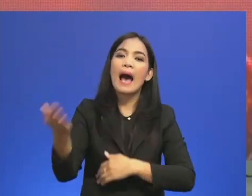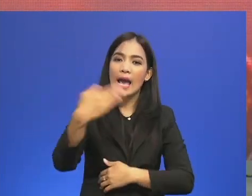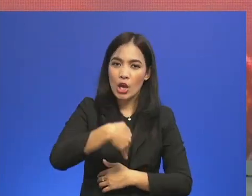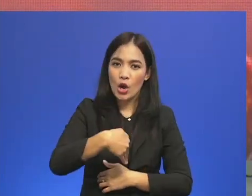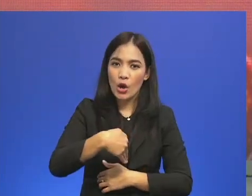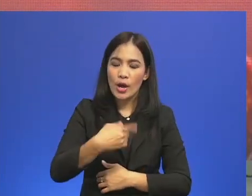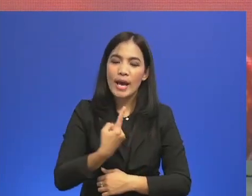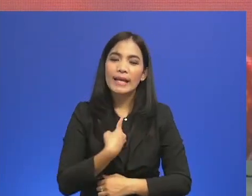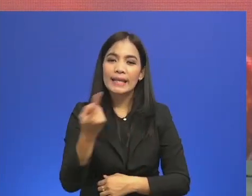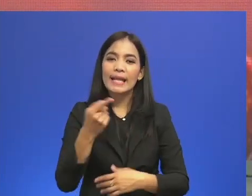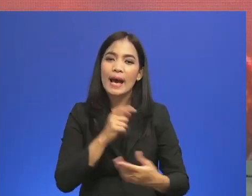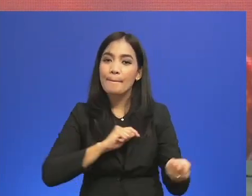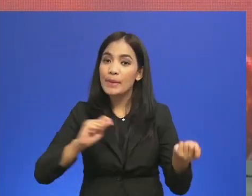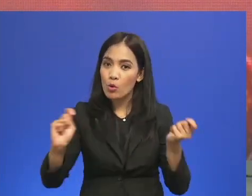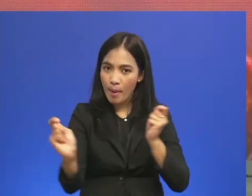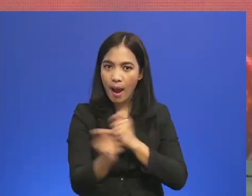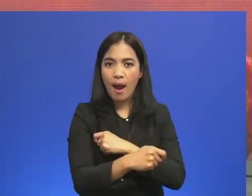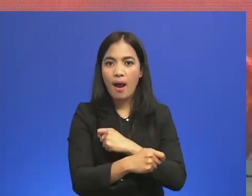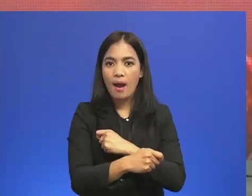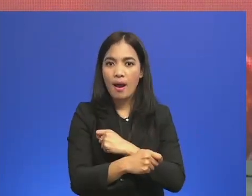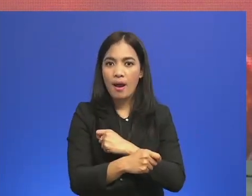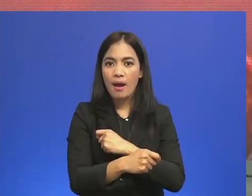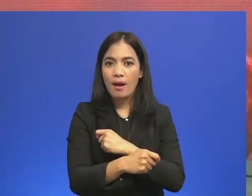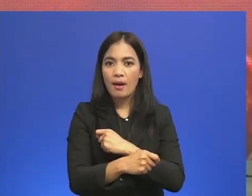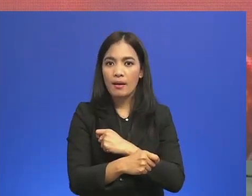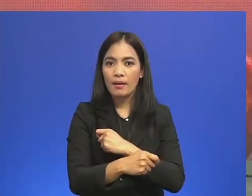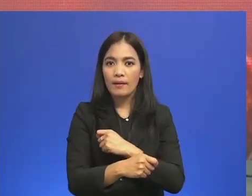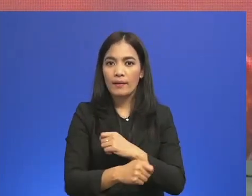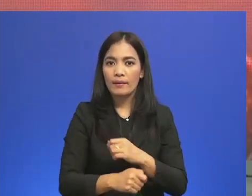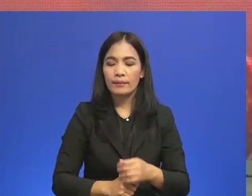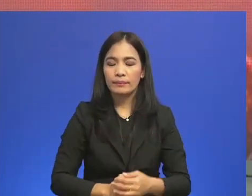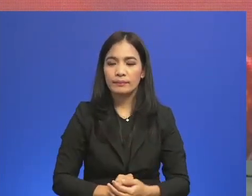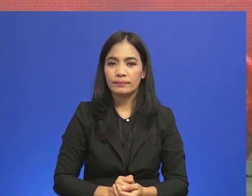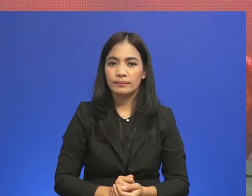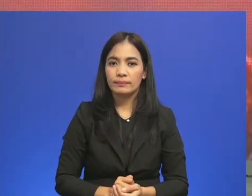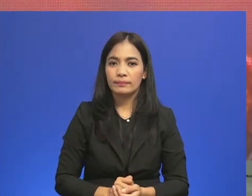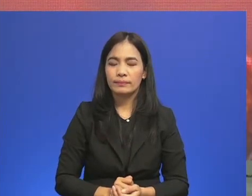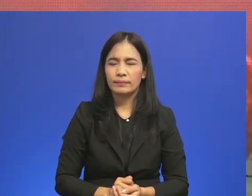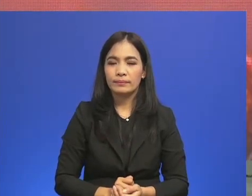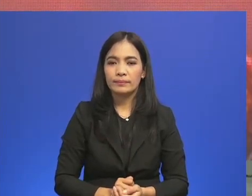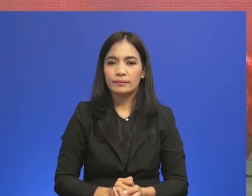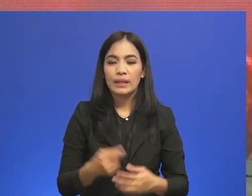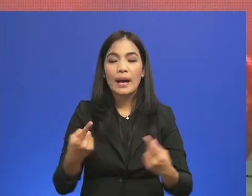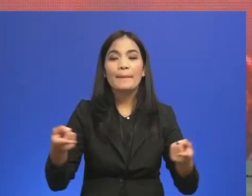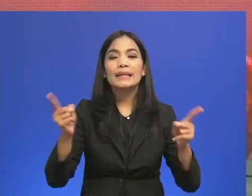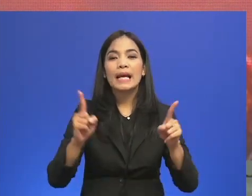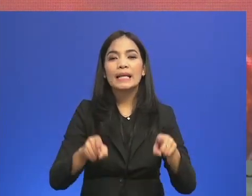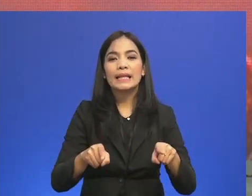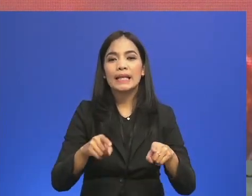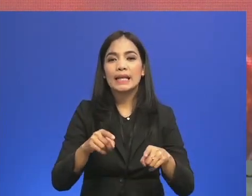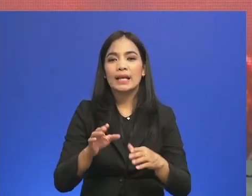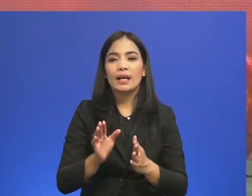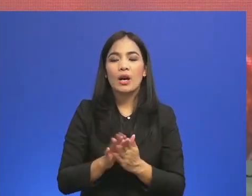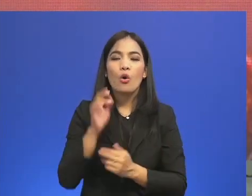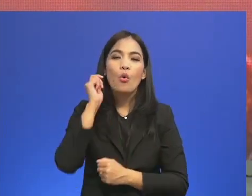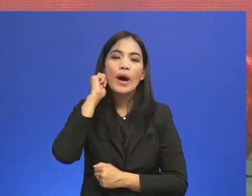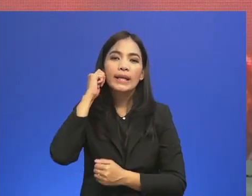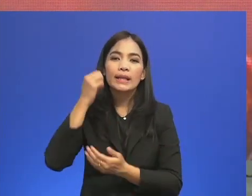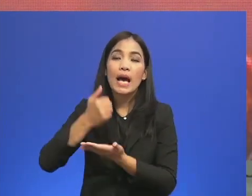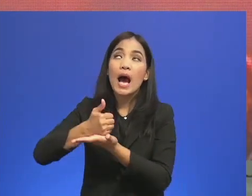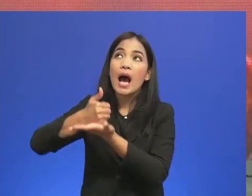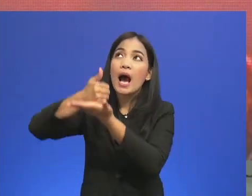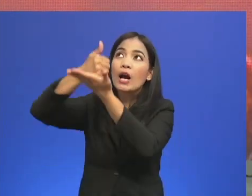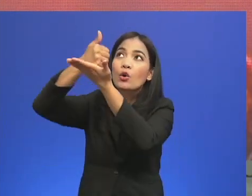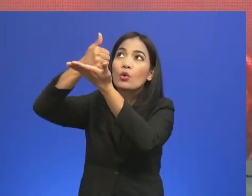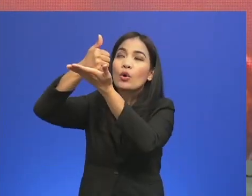ayo kita berubah. Jadilah wanita agung yang dinantikan oleh